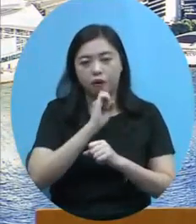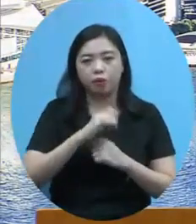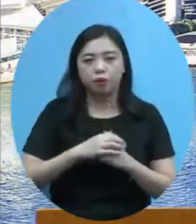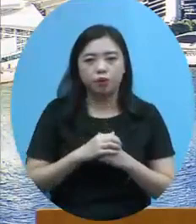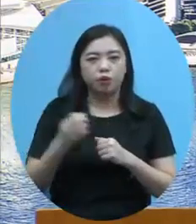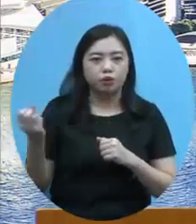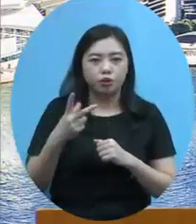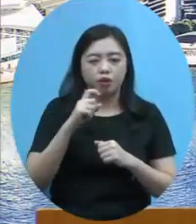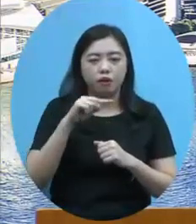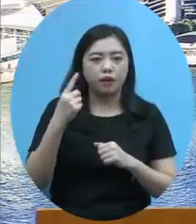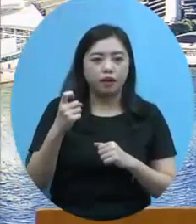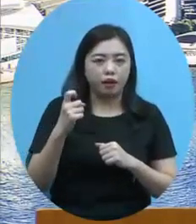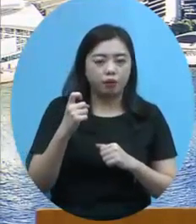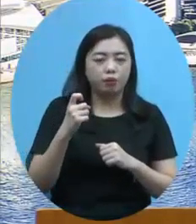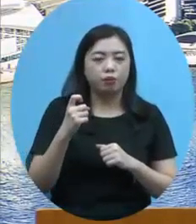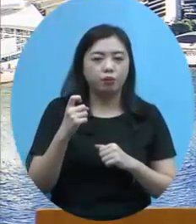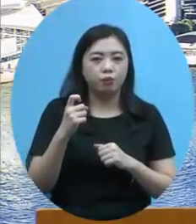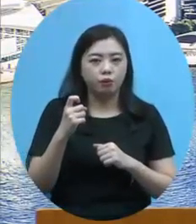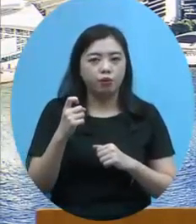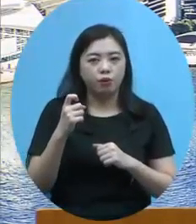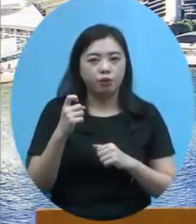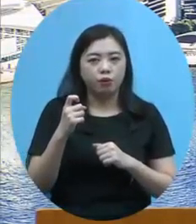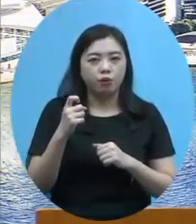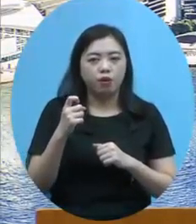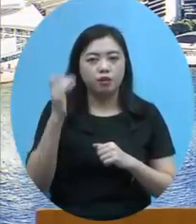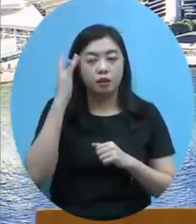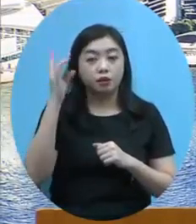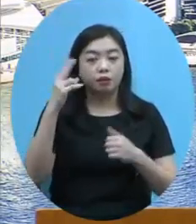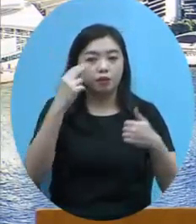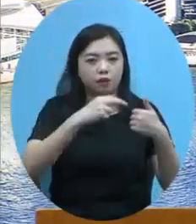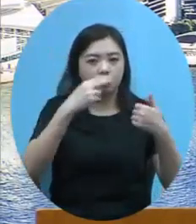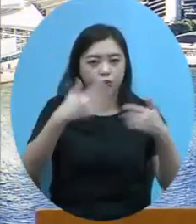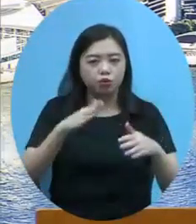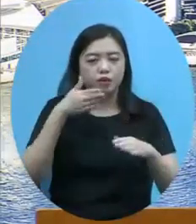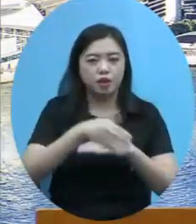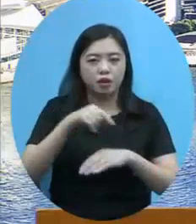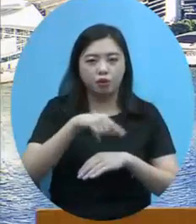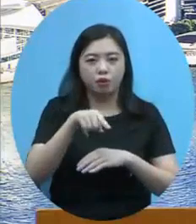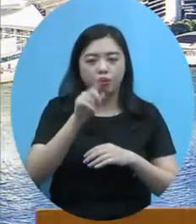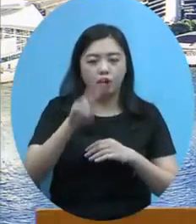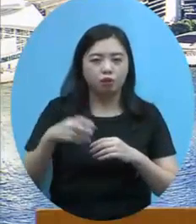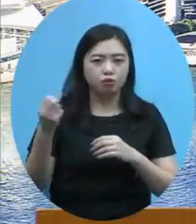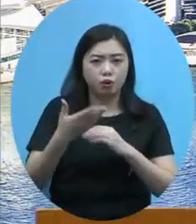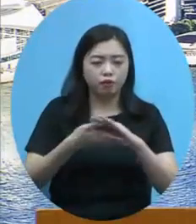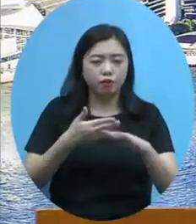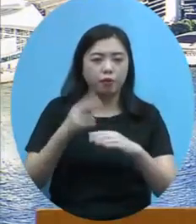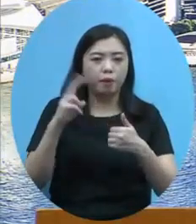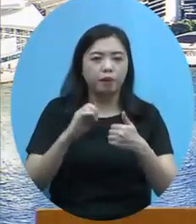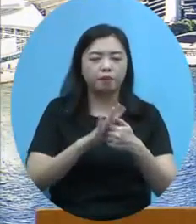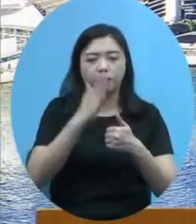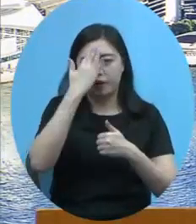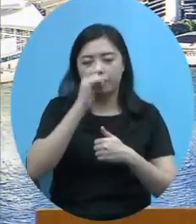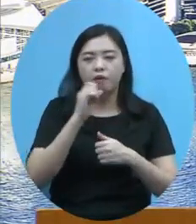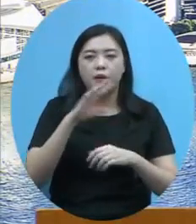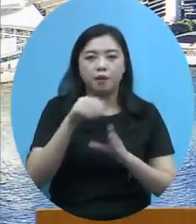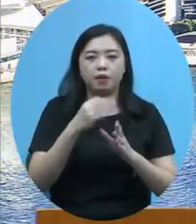咁另外咧有9宗個案咧係完成咗酒店檢疫之後喺社區化驗到陽性，包括有3宗